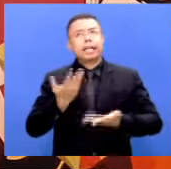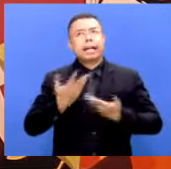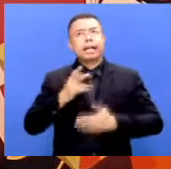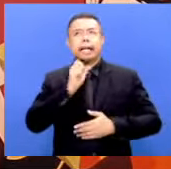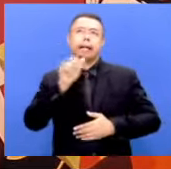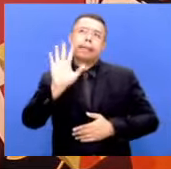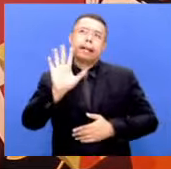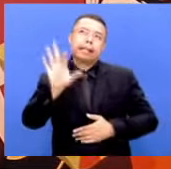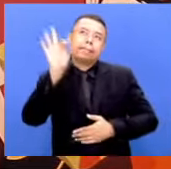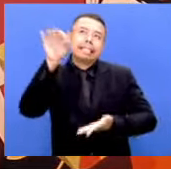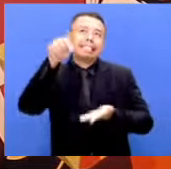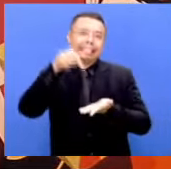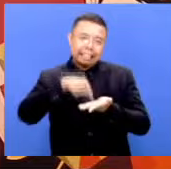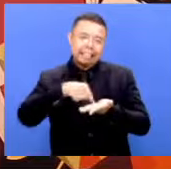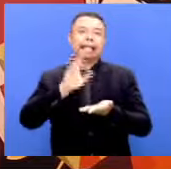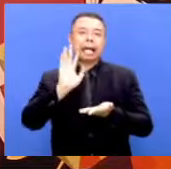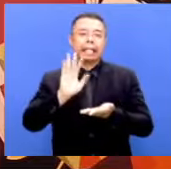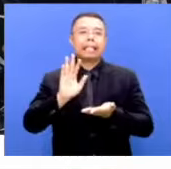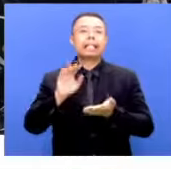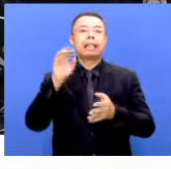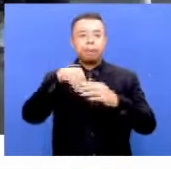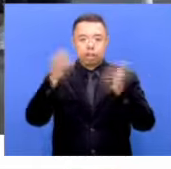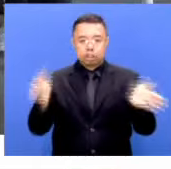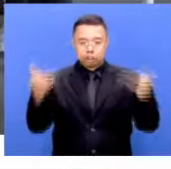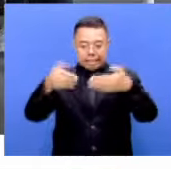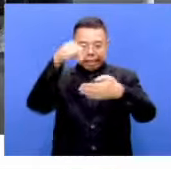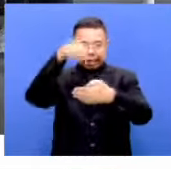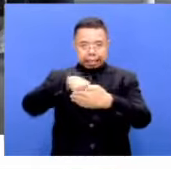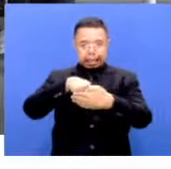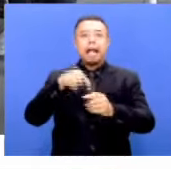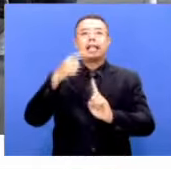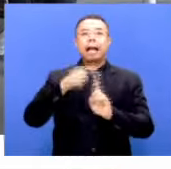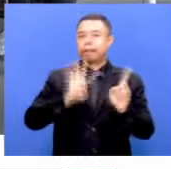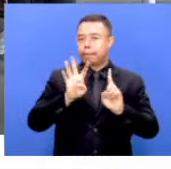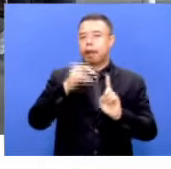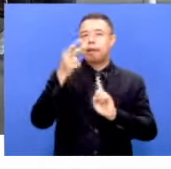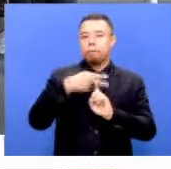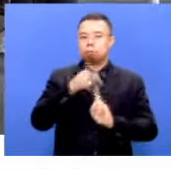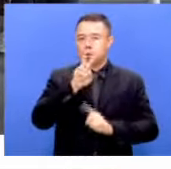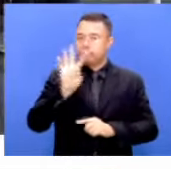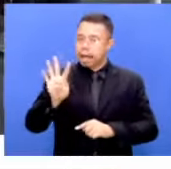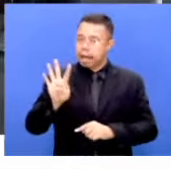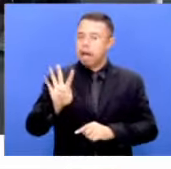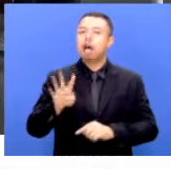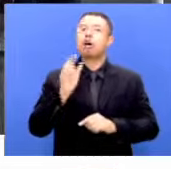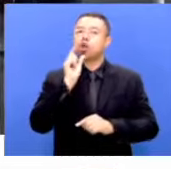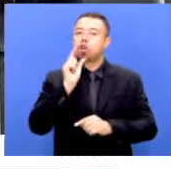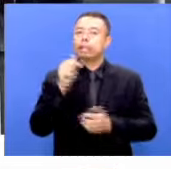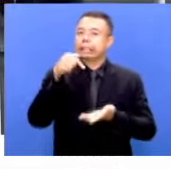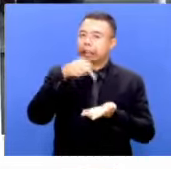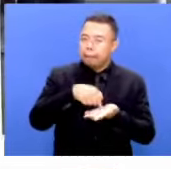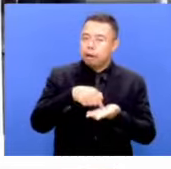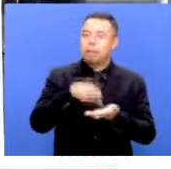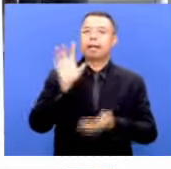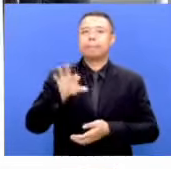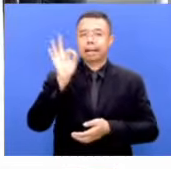sih yang akan anda coblos nanti di balik-bilik suara per tanggal 14 Februari 2024 untuk mencoblos